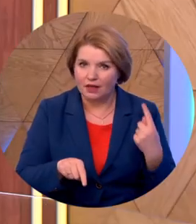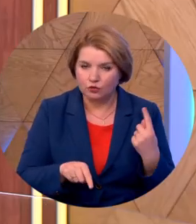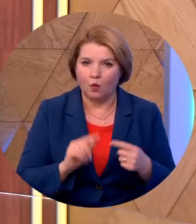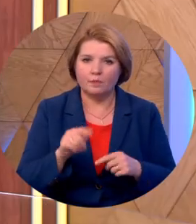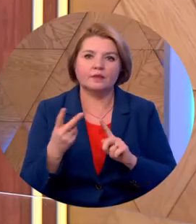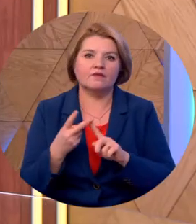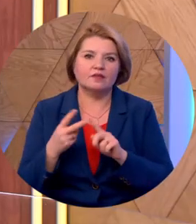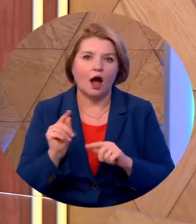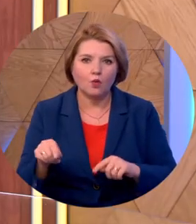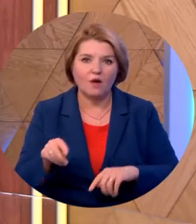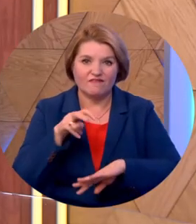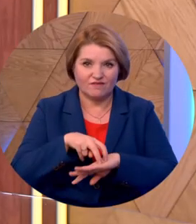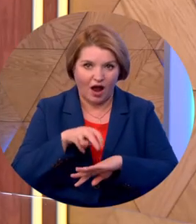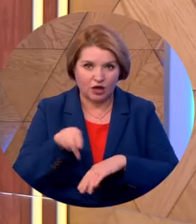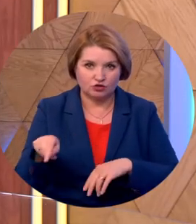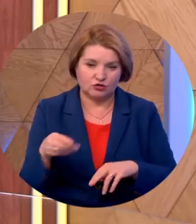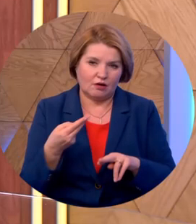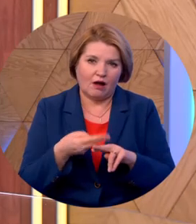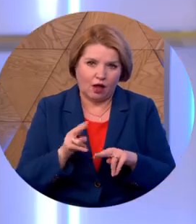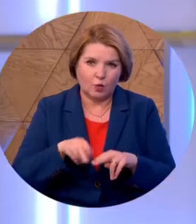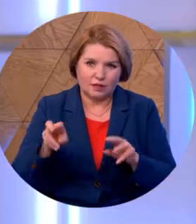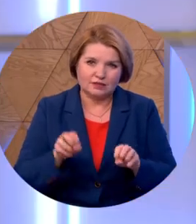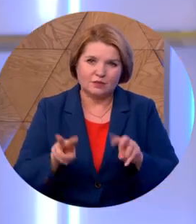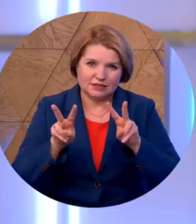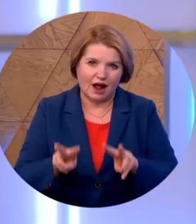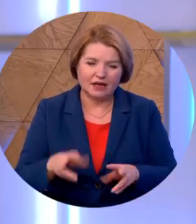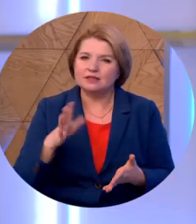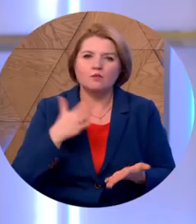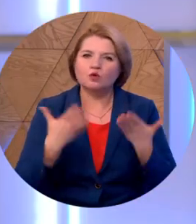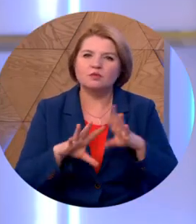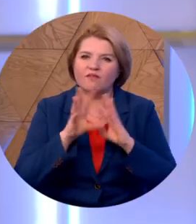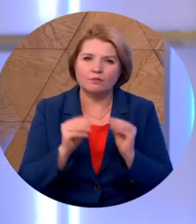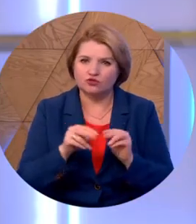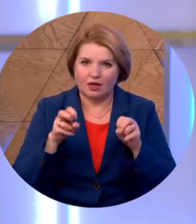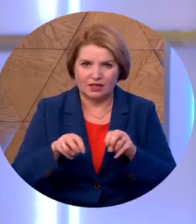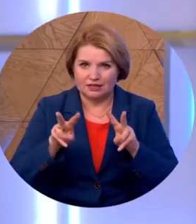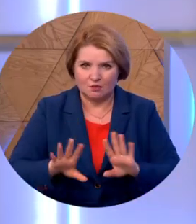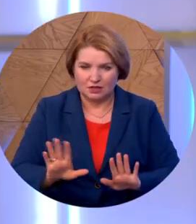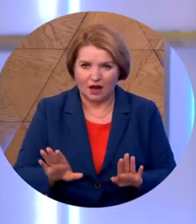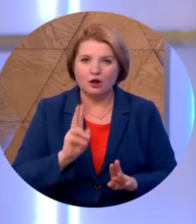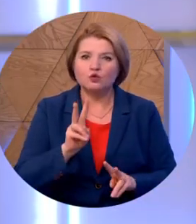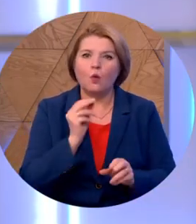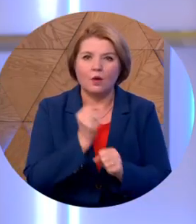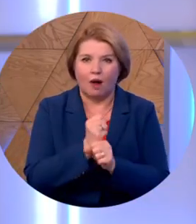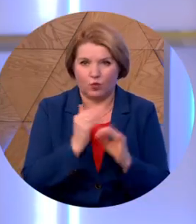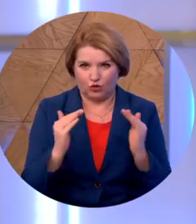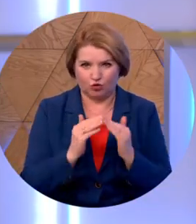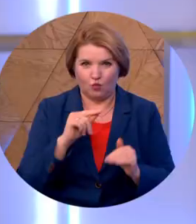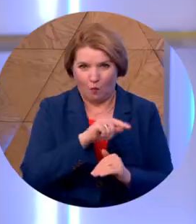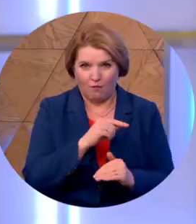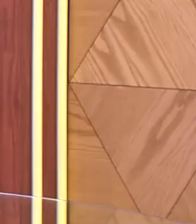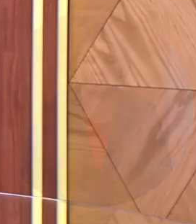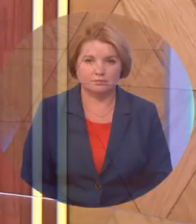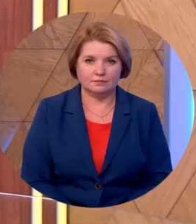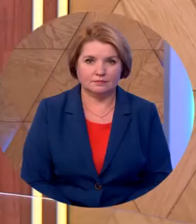момент что врач который Или вообще не врач специалист или вообще даже не специалист работающий дома работает и потом ему нельзя